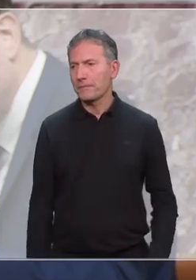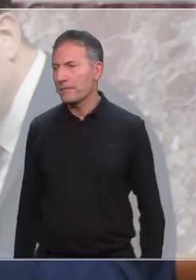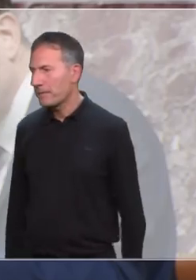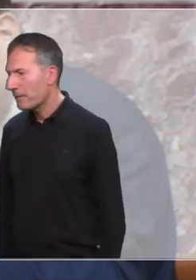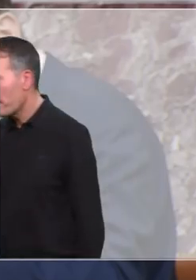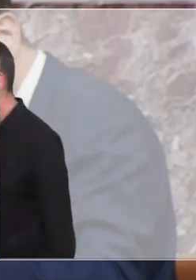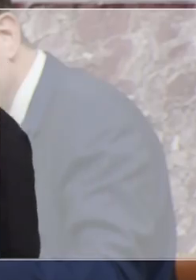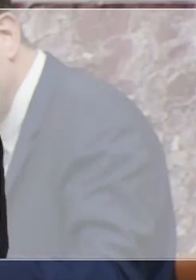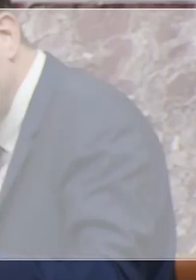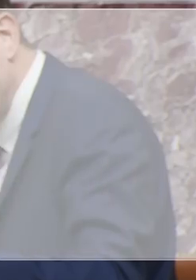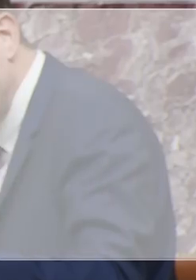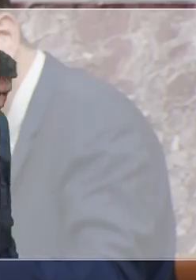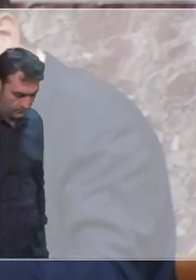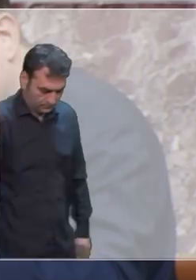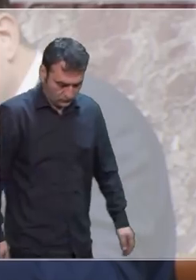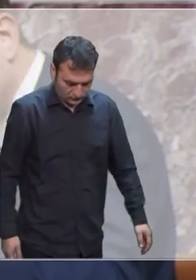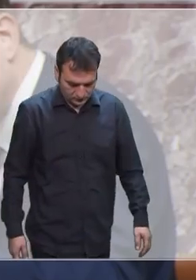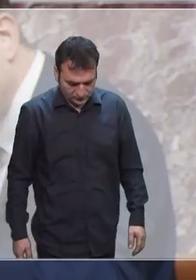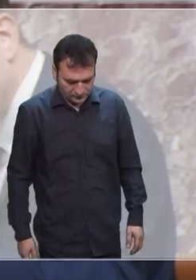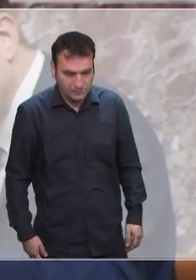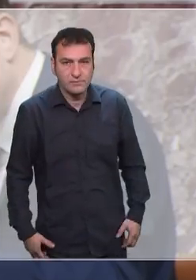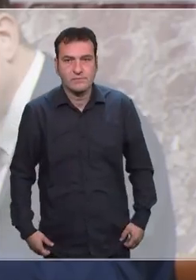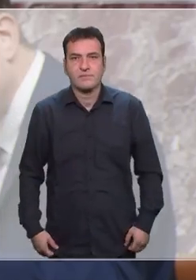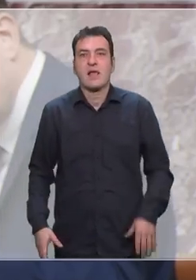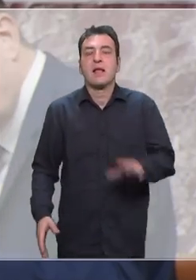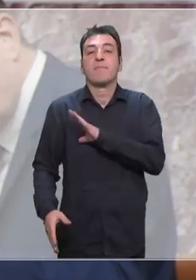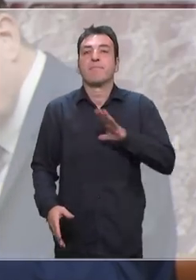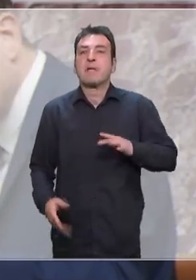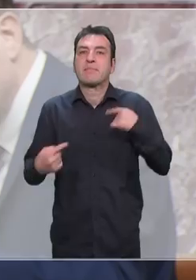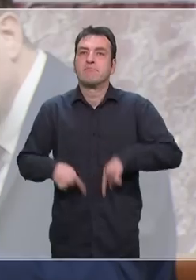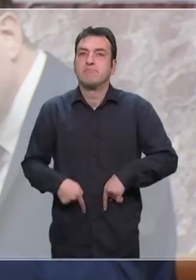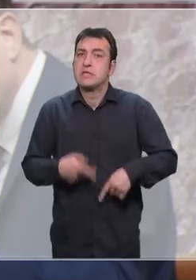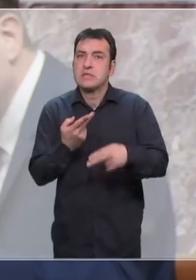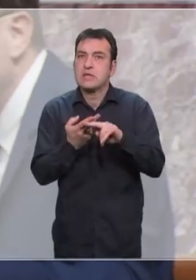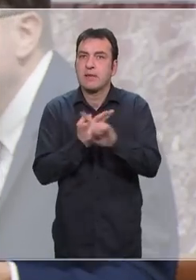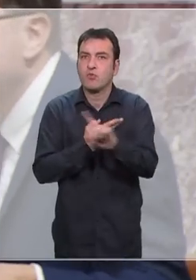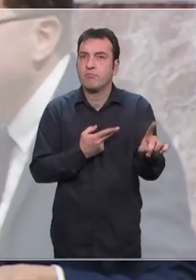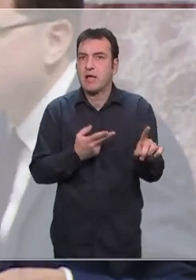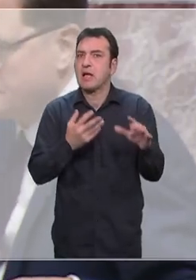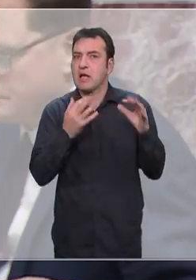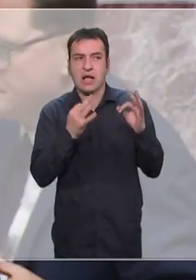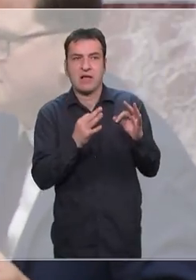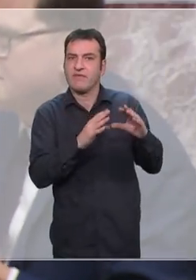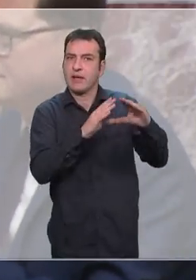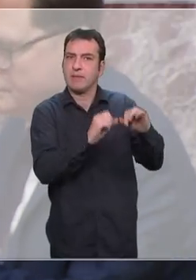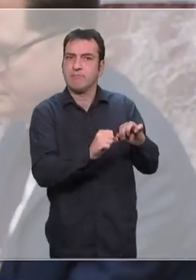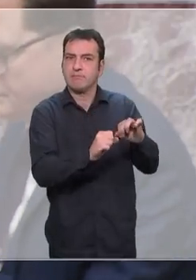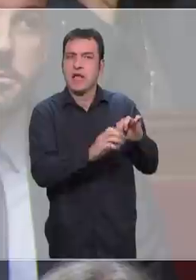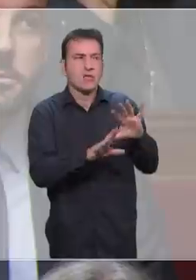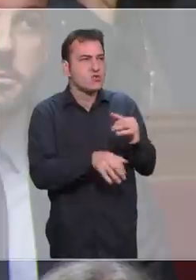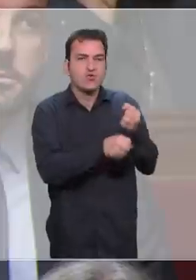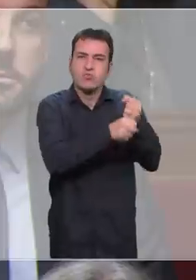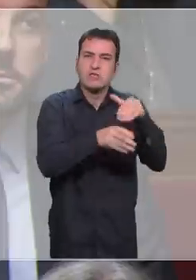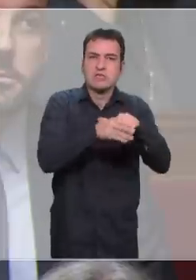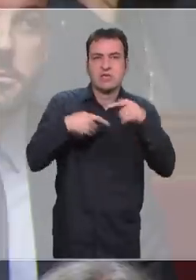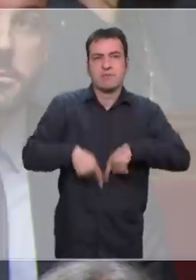remercie, Madame la Ministre. Monsieur Falcon. Et Madame la Ministre, vous n'avez pas répondu à la place de ce lobby dans votre ministère. Vous engagez pourtant votre responsabilité